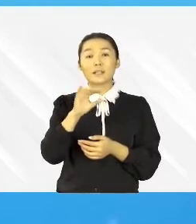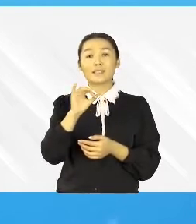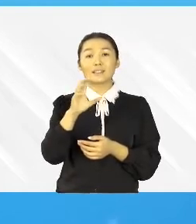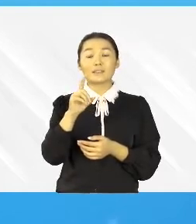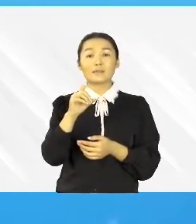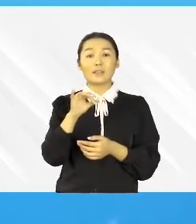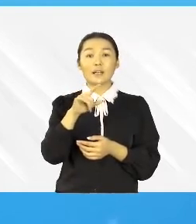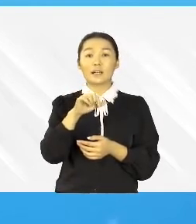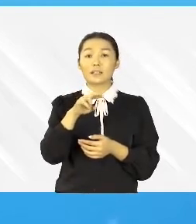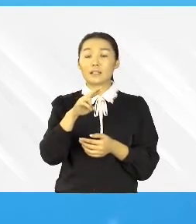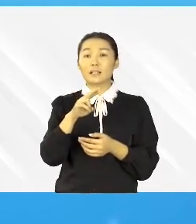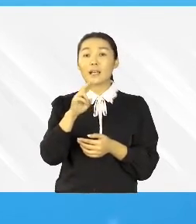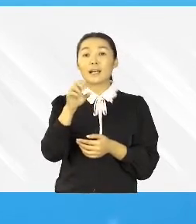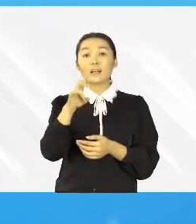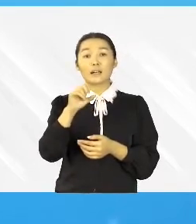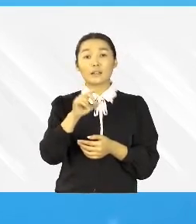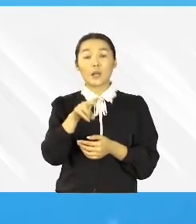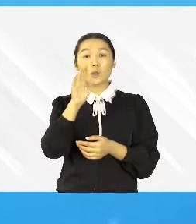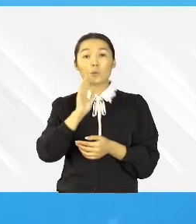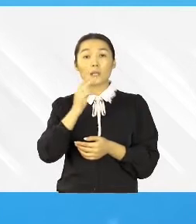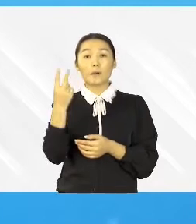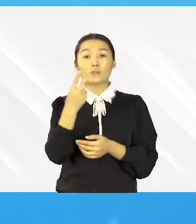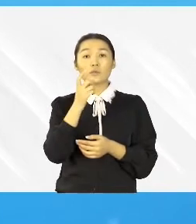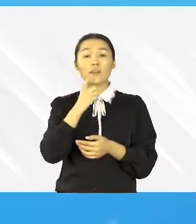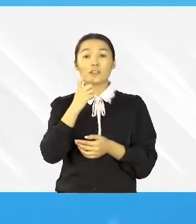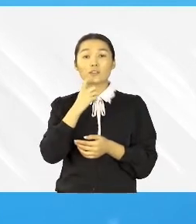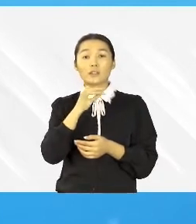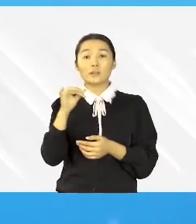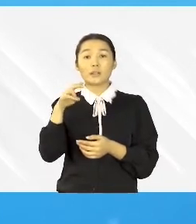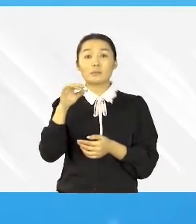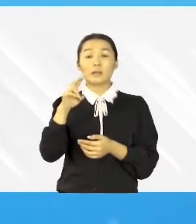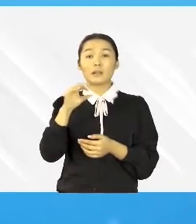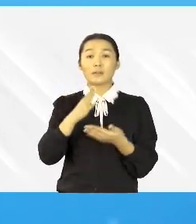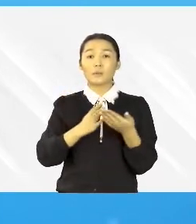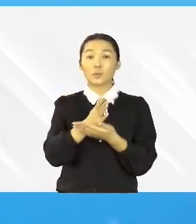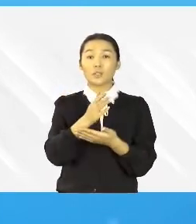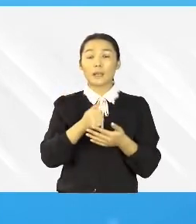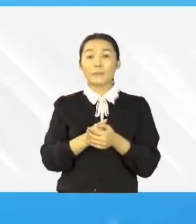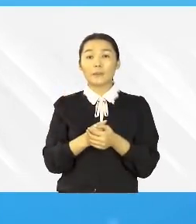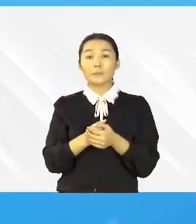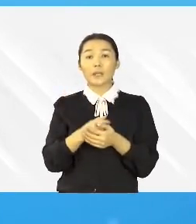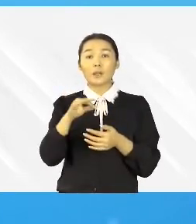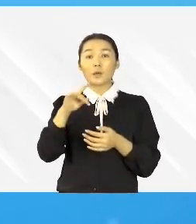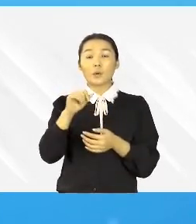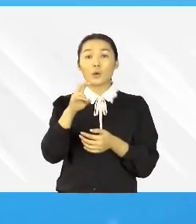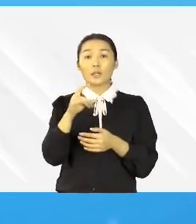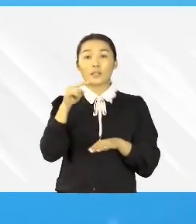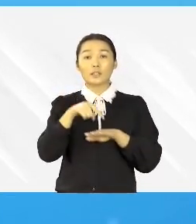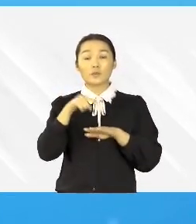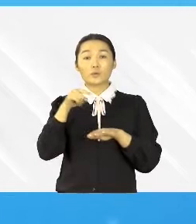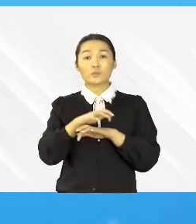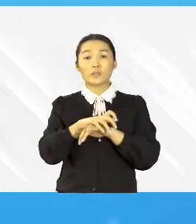каналом. У самок представлена двумя яичниками и половыми путями. Органы чувств. У